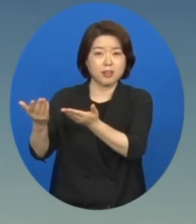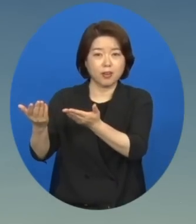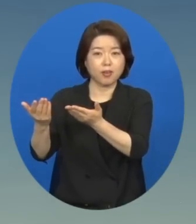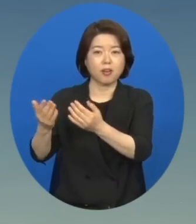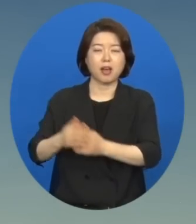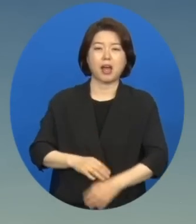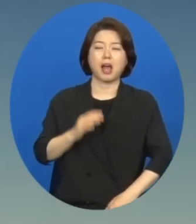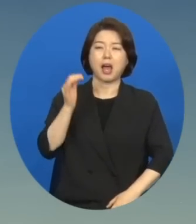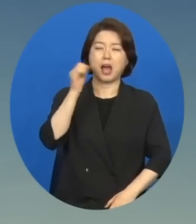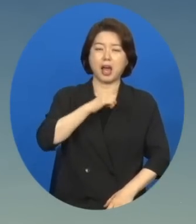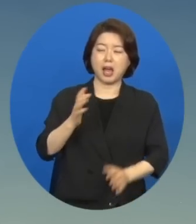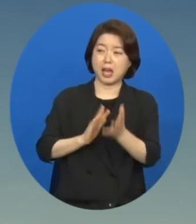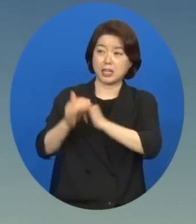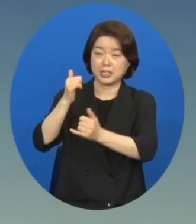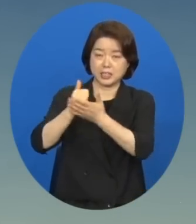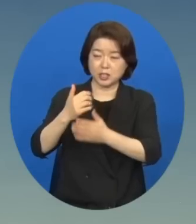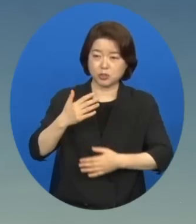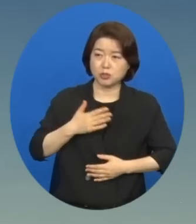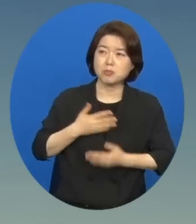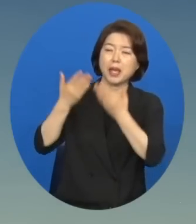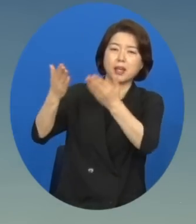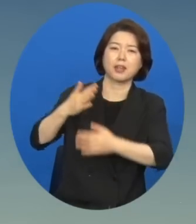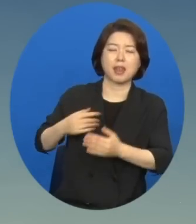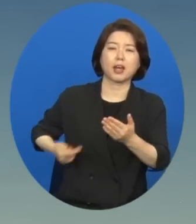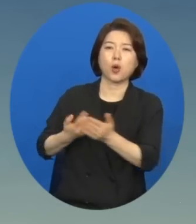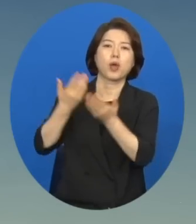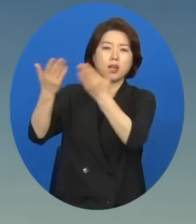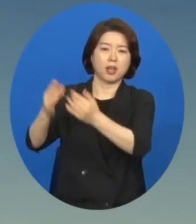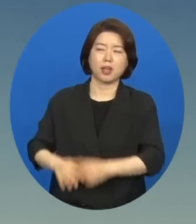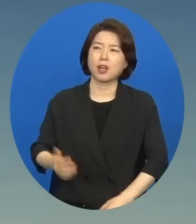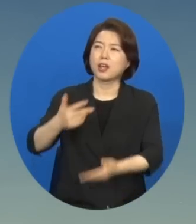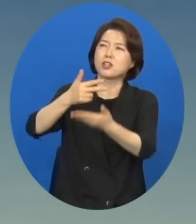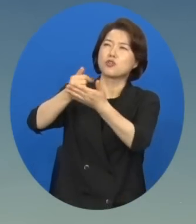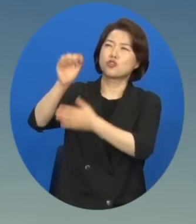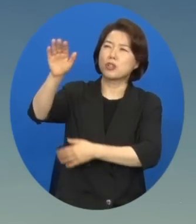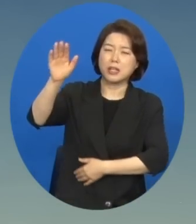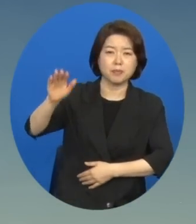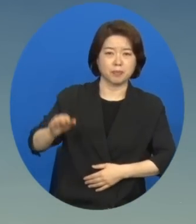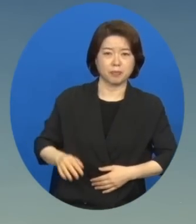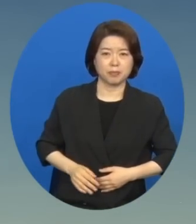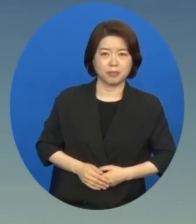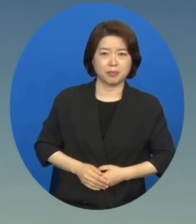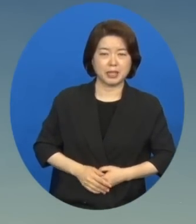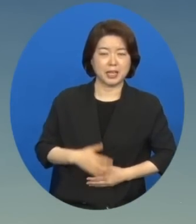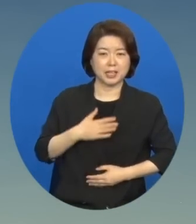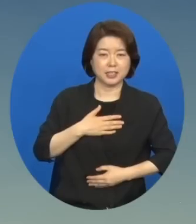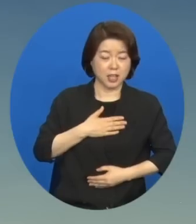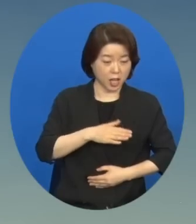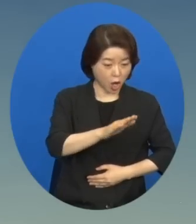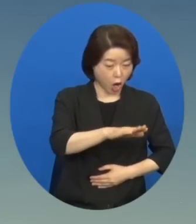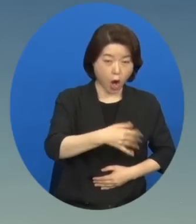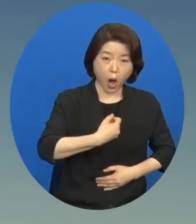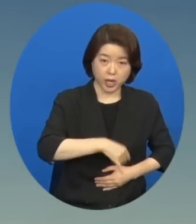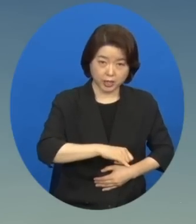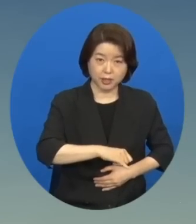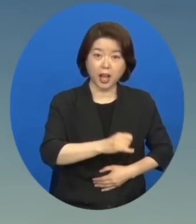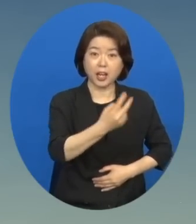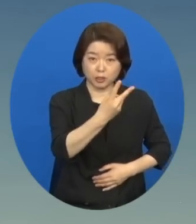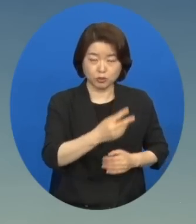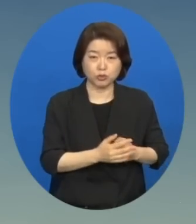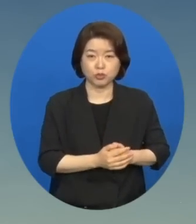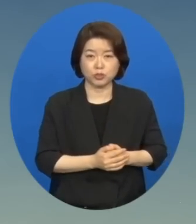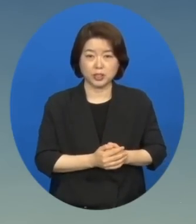예수님이 제가 회개할 대상인 거예요. 주님. 제가 저의 어린 딸이